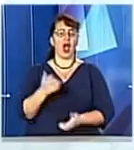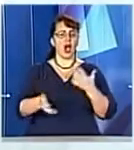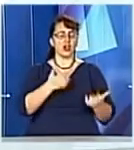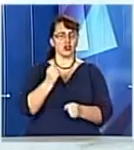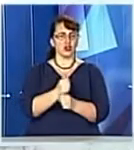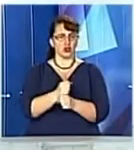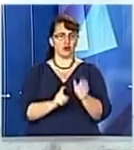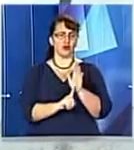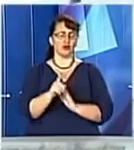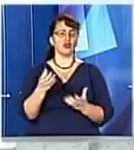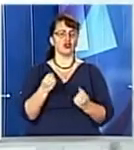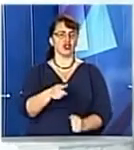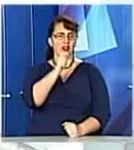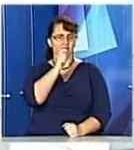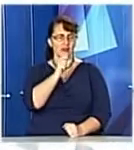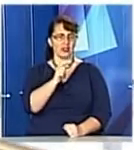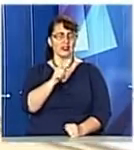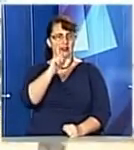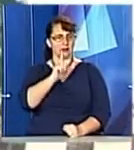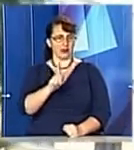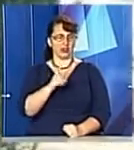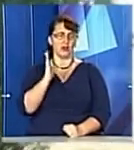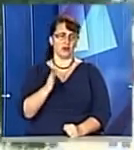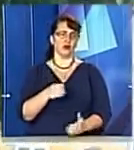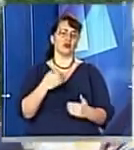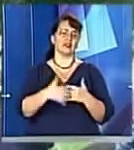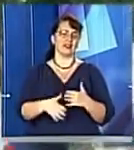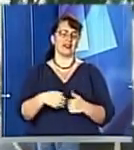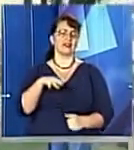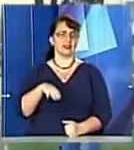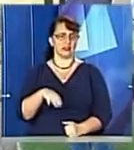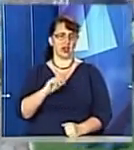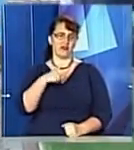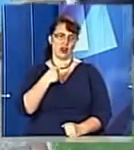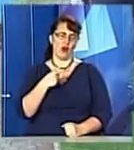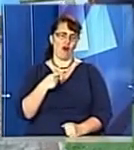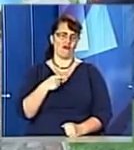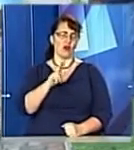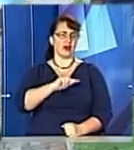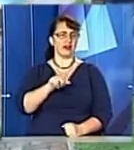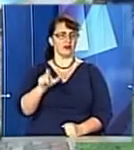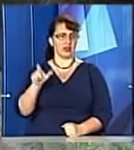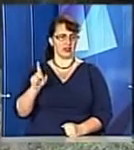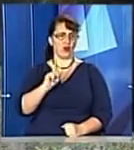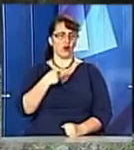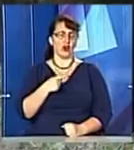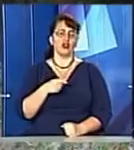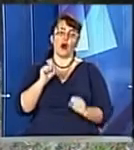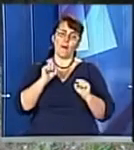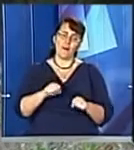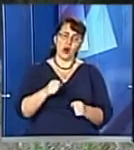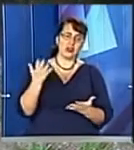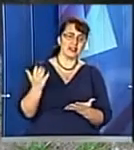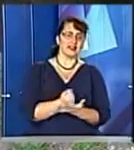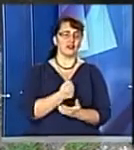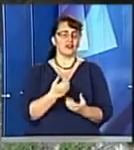розпочались на подвір'ї храму ще у квітні. Триватимуть до середини травня, зазначають пошуківці та історики. Сподіваються, що натраплять на більш